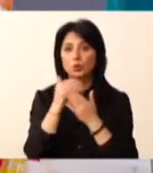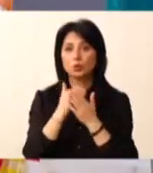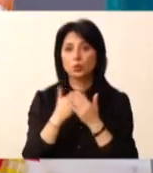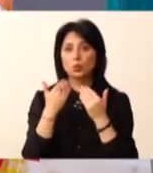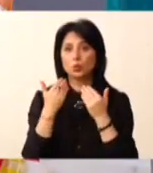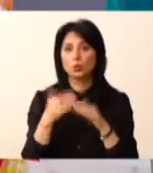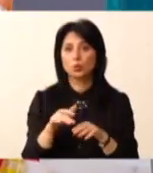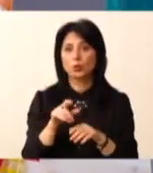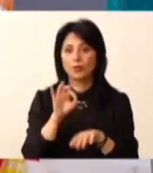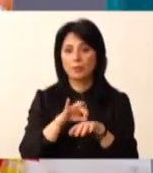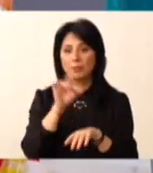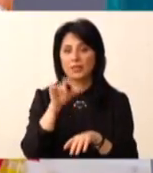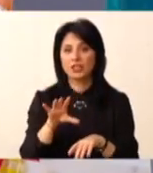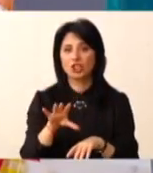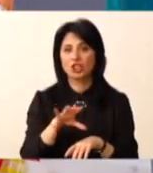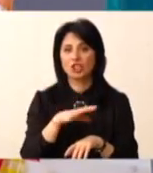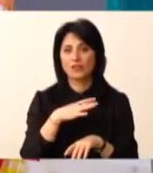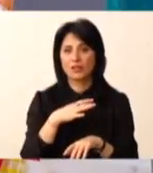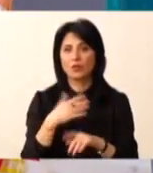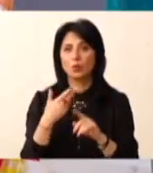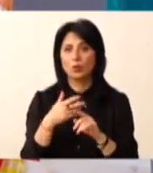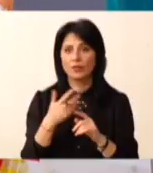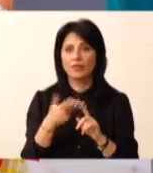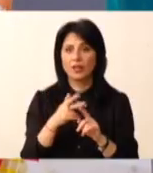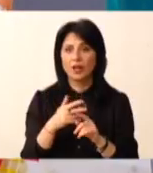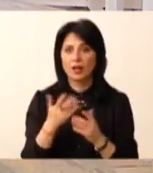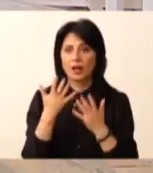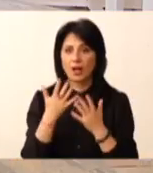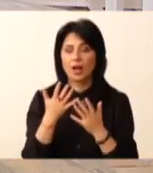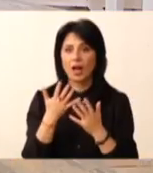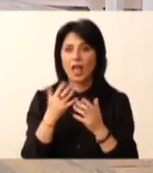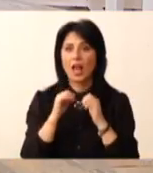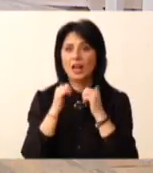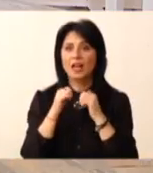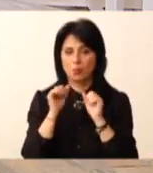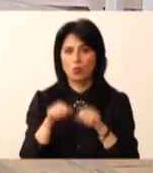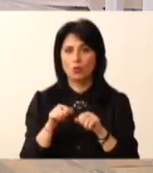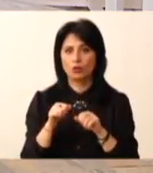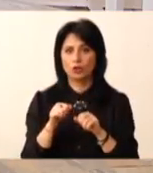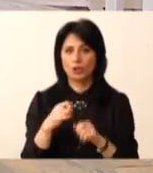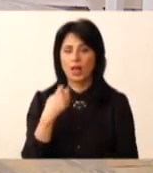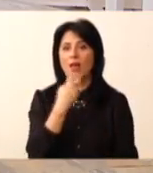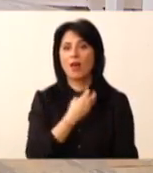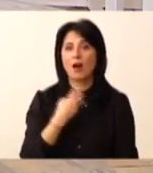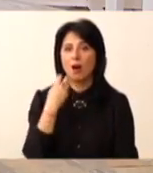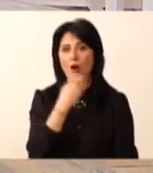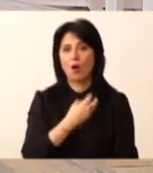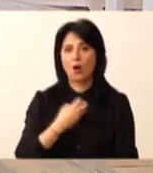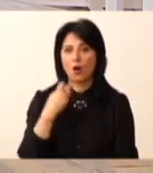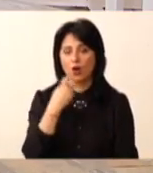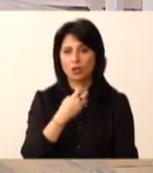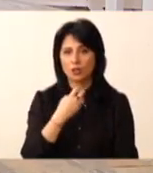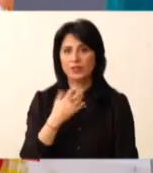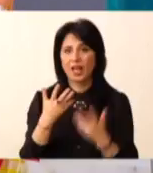უკვე პალპაციითაც შეიძლება იყოს განსხვავებული. ანუ პალპაცია, ეს არის ხელით გასინჯვა. ექოსკოპიურად, ანუ